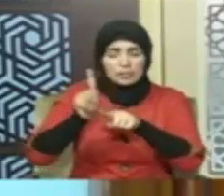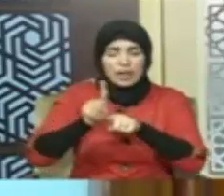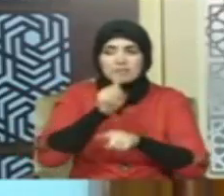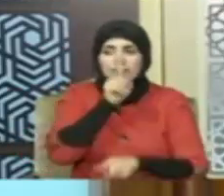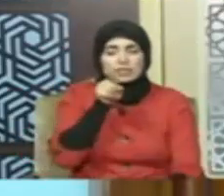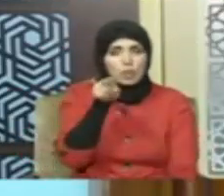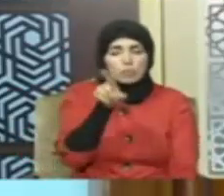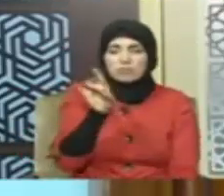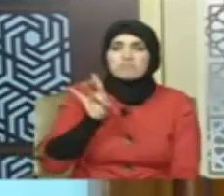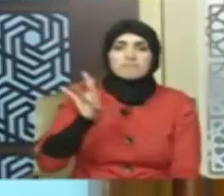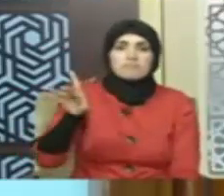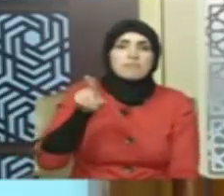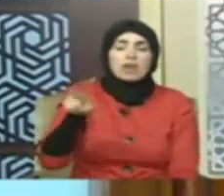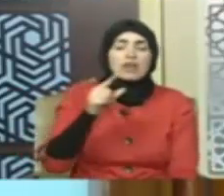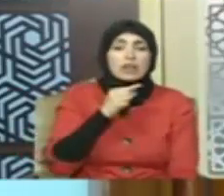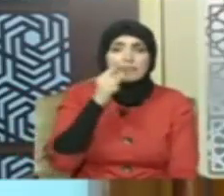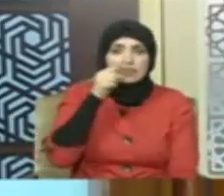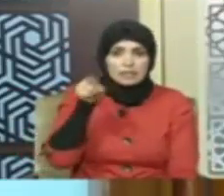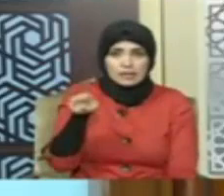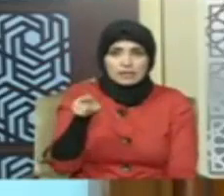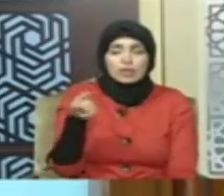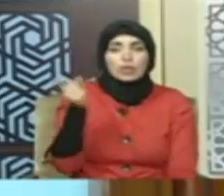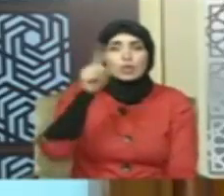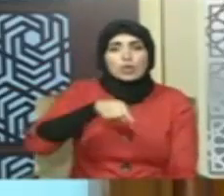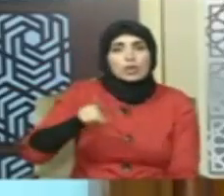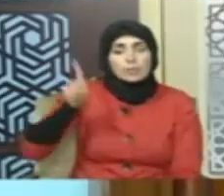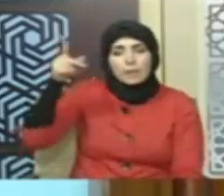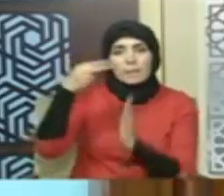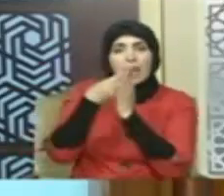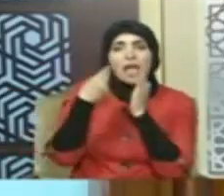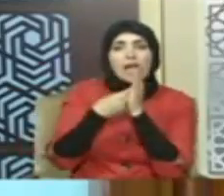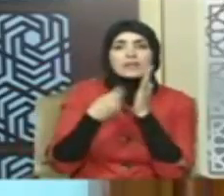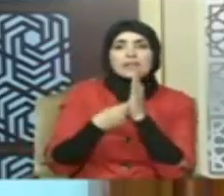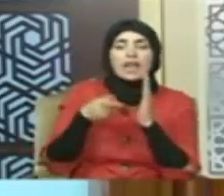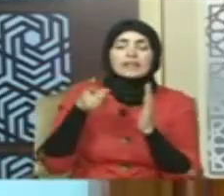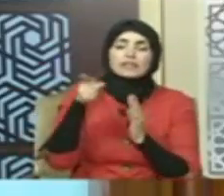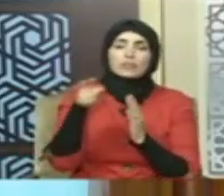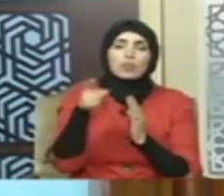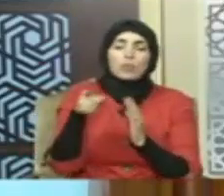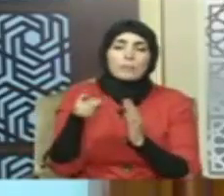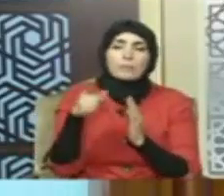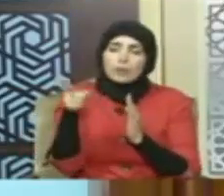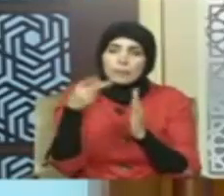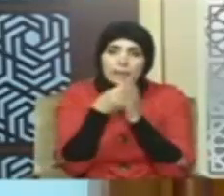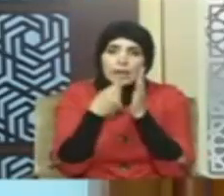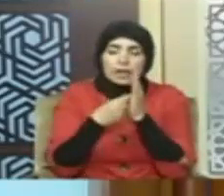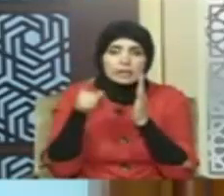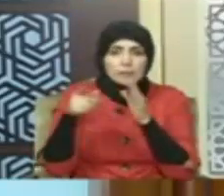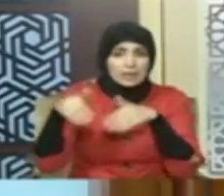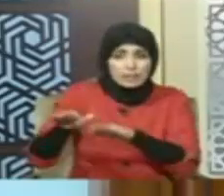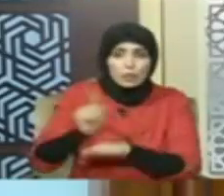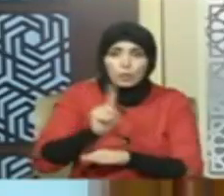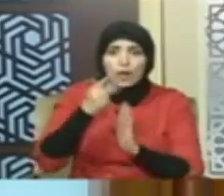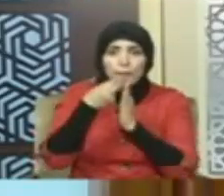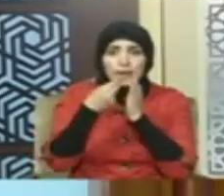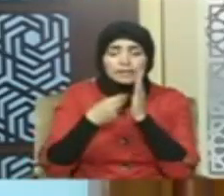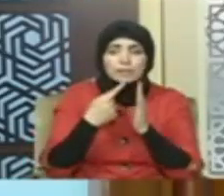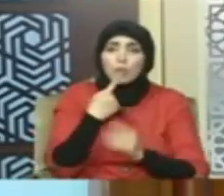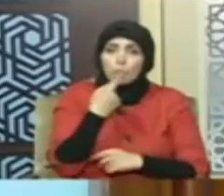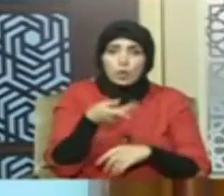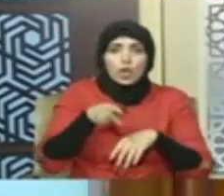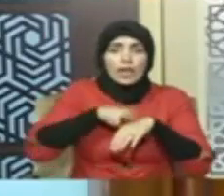أمثال هؤلاء سيحاسبون على تعكير صفو المخلصين لله عز وجل. الأمر الذي نؤكد